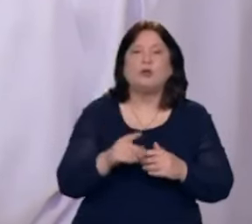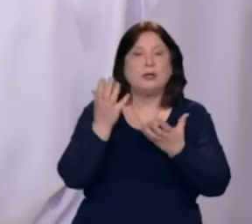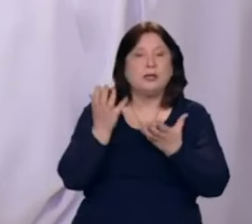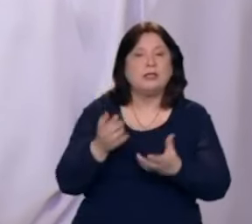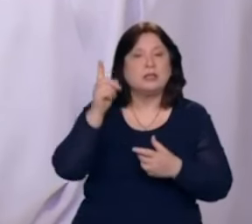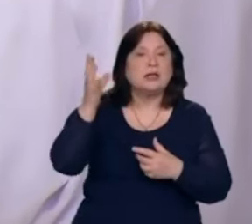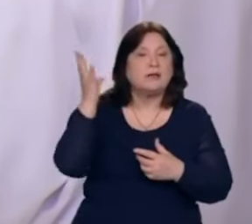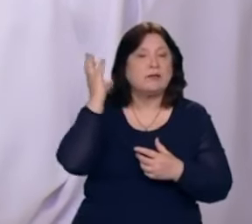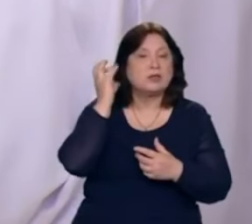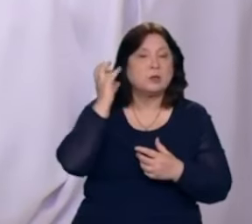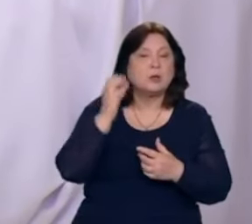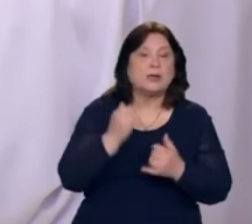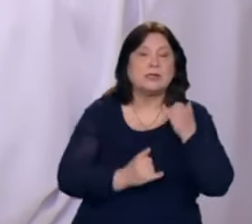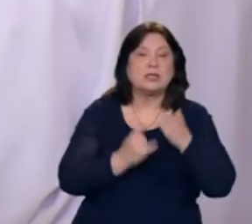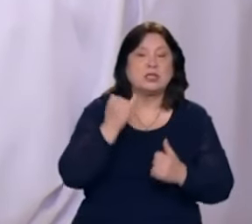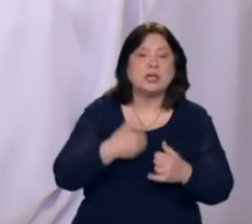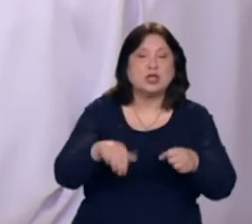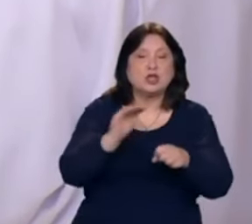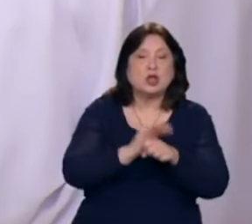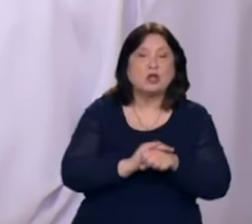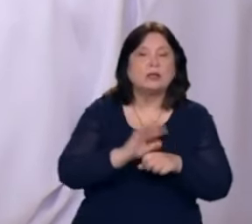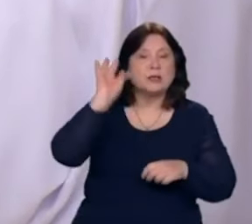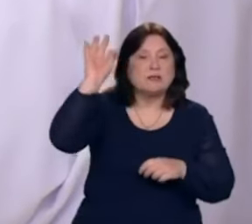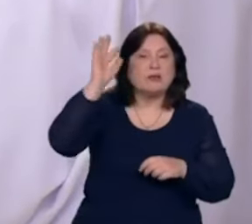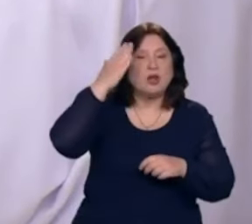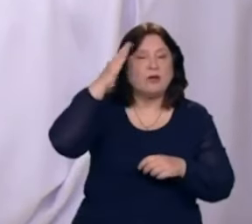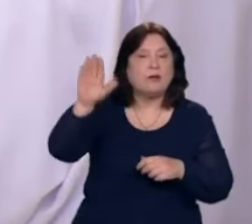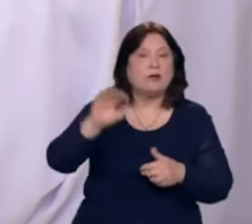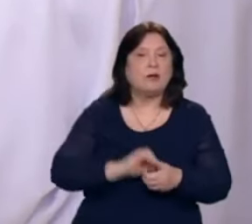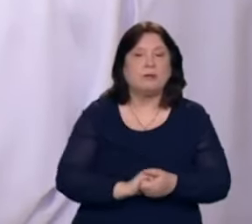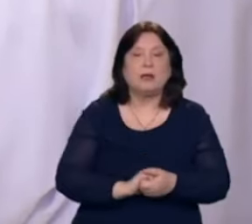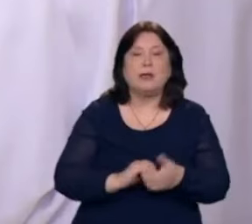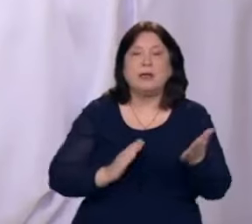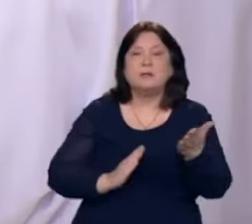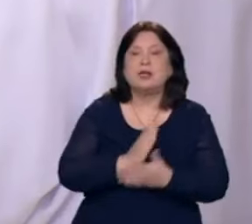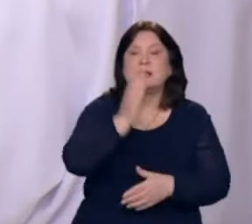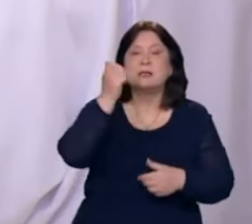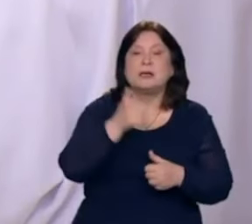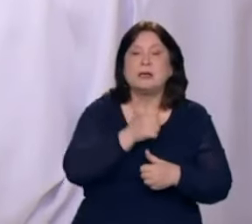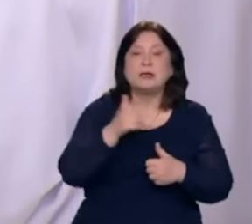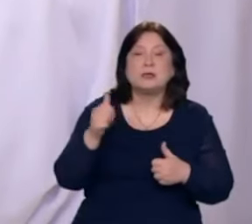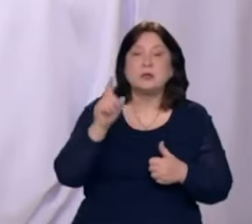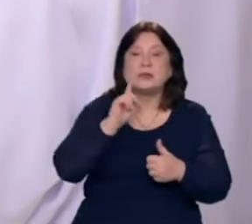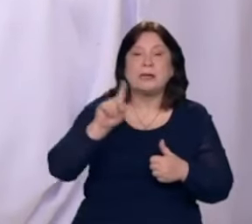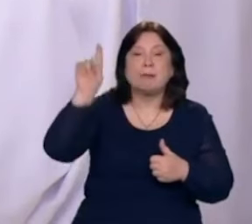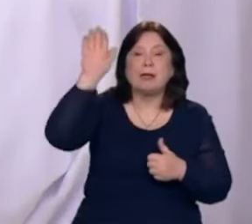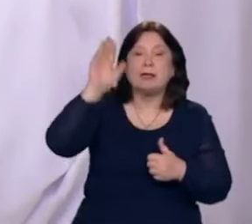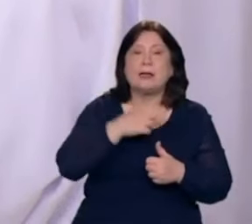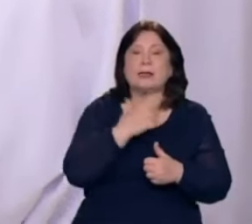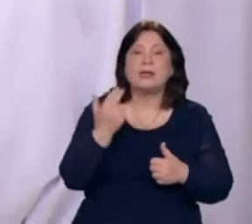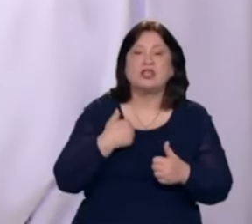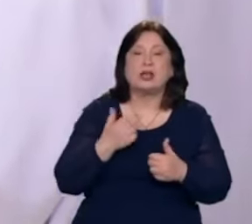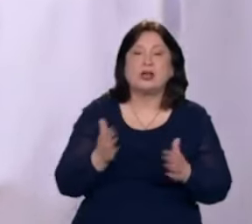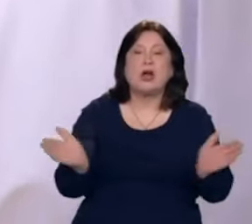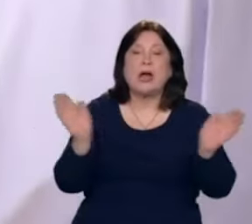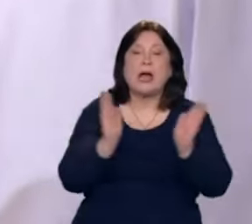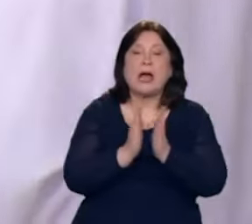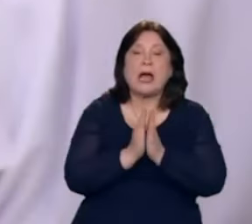wysłuchać jeśli są zgodne z twoją wolą przez Chrystusa Pana naszego